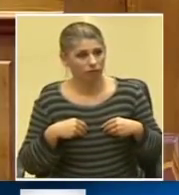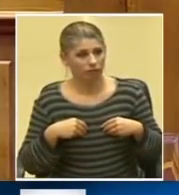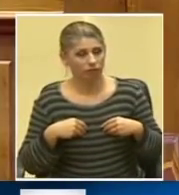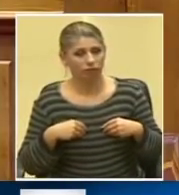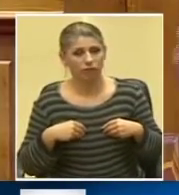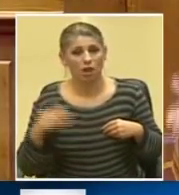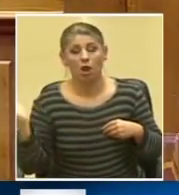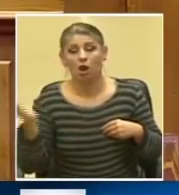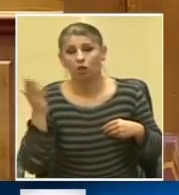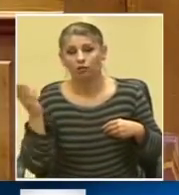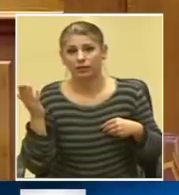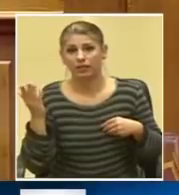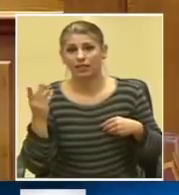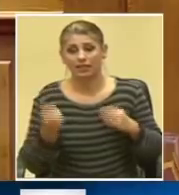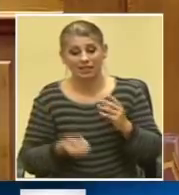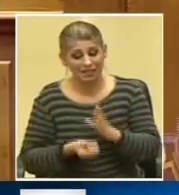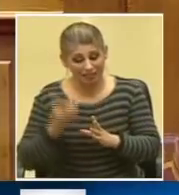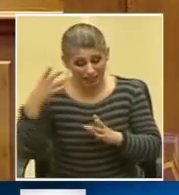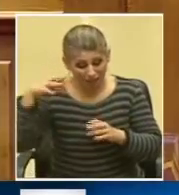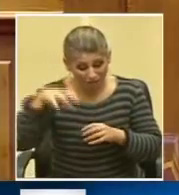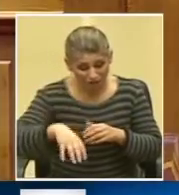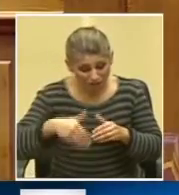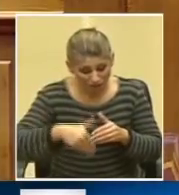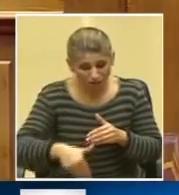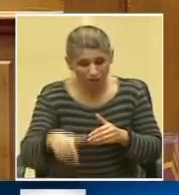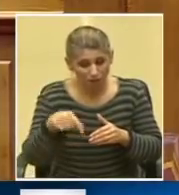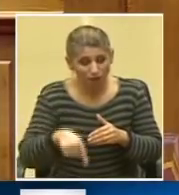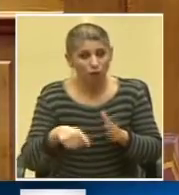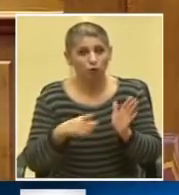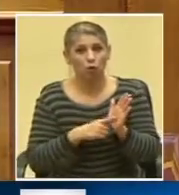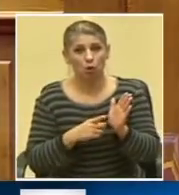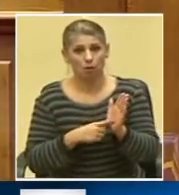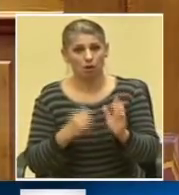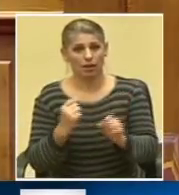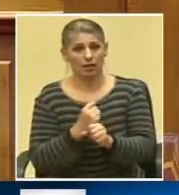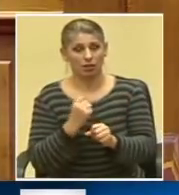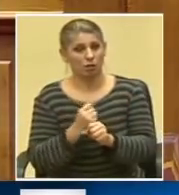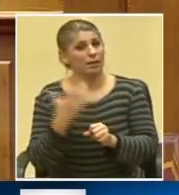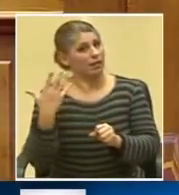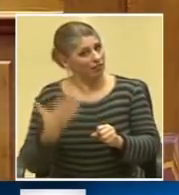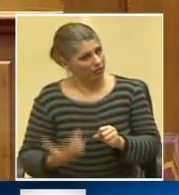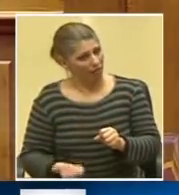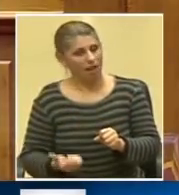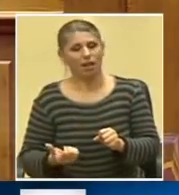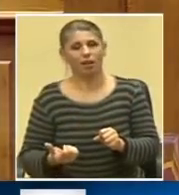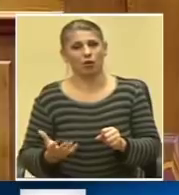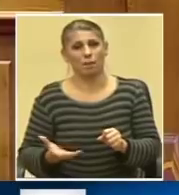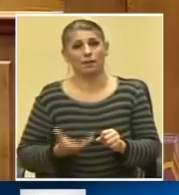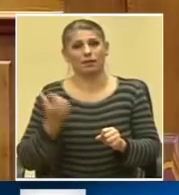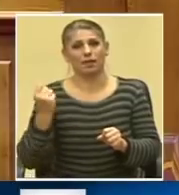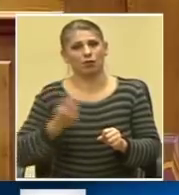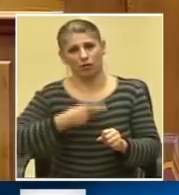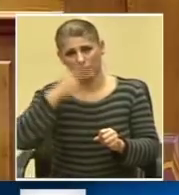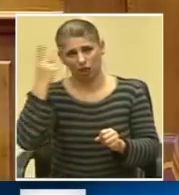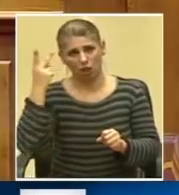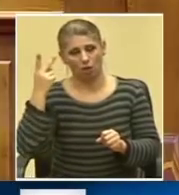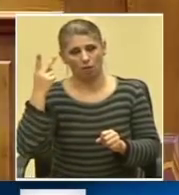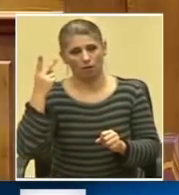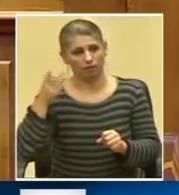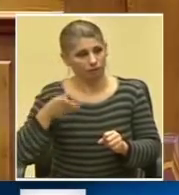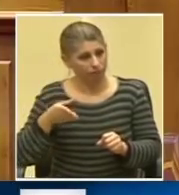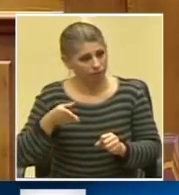όταν στη νέα φάση, με αυτό το νόμο, οι εργαζόμενοι θα έχουν επιτέλους δικαίωμα να